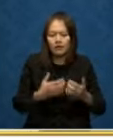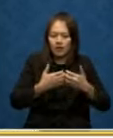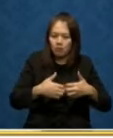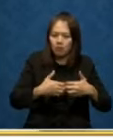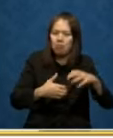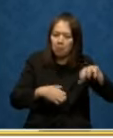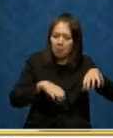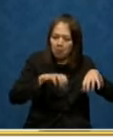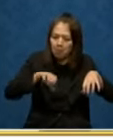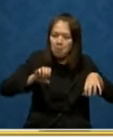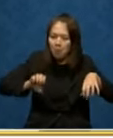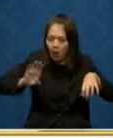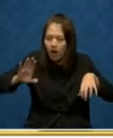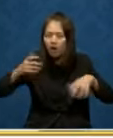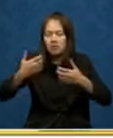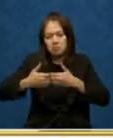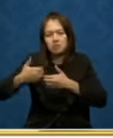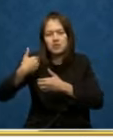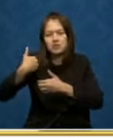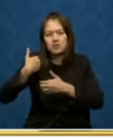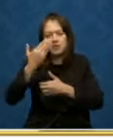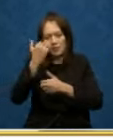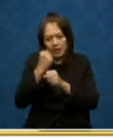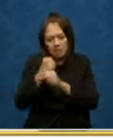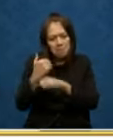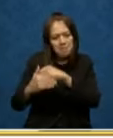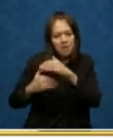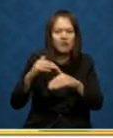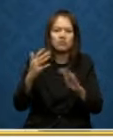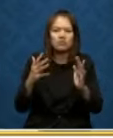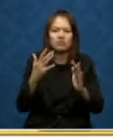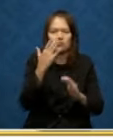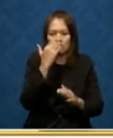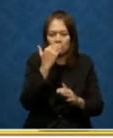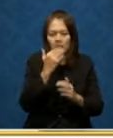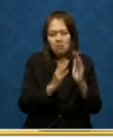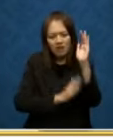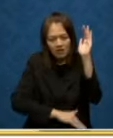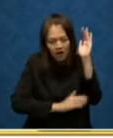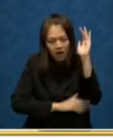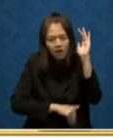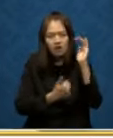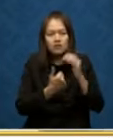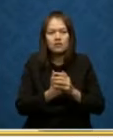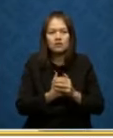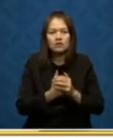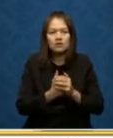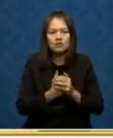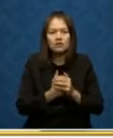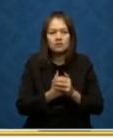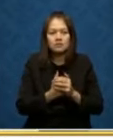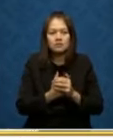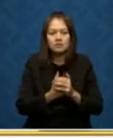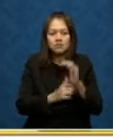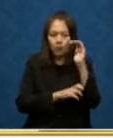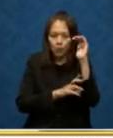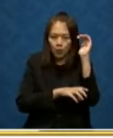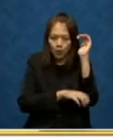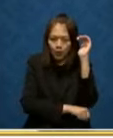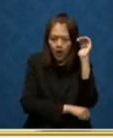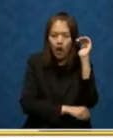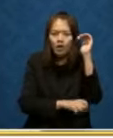ทั้งหลายแห่งทำไมเราไม่ฟื้นฟูทำไมเราไม่พัฒนานิคมอุตสาหกรรมภาคใต้ที่จังหวัดสงขลา